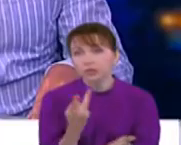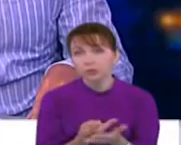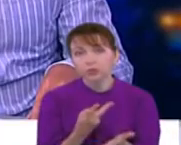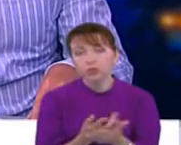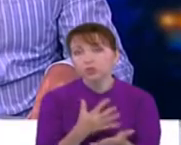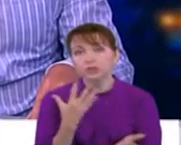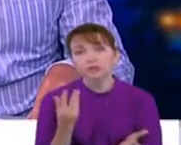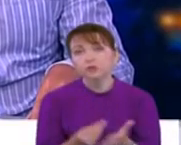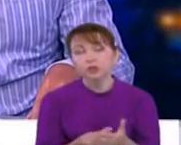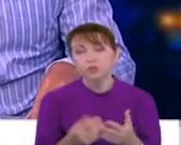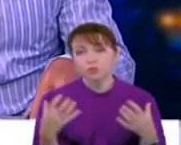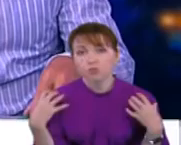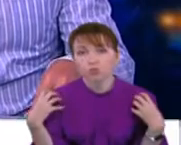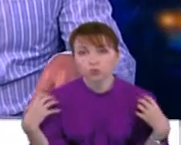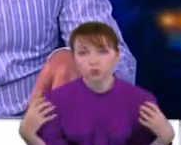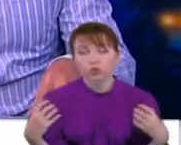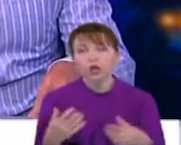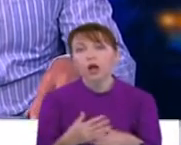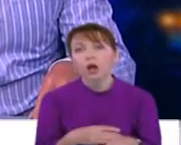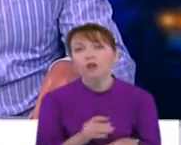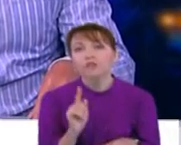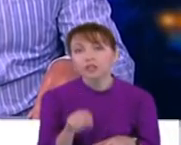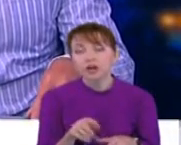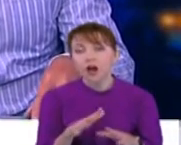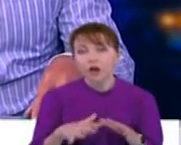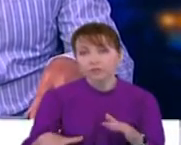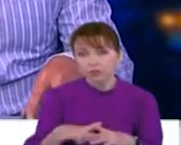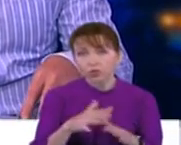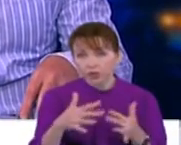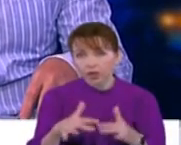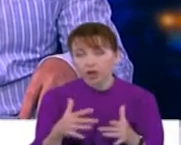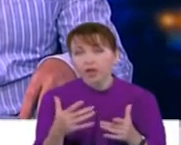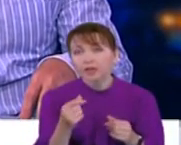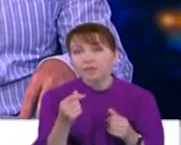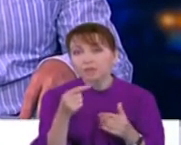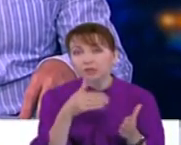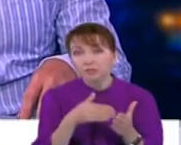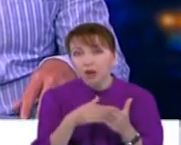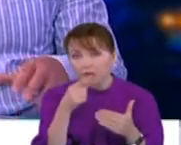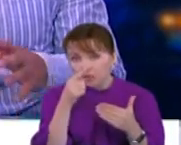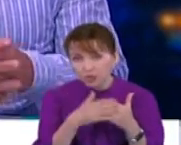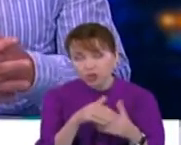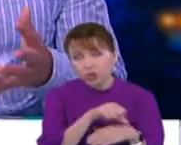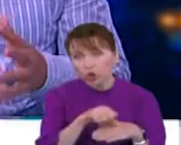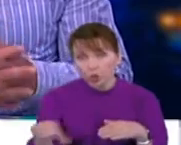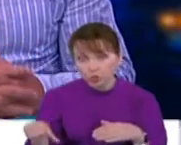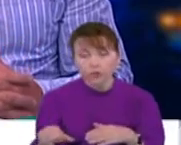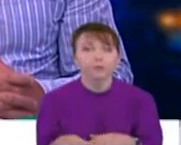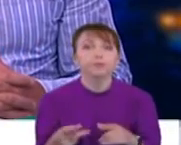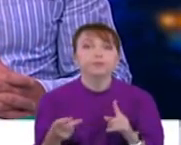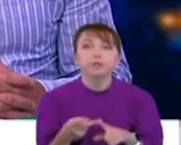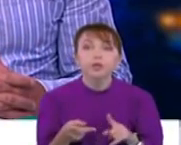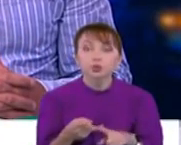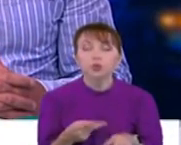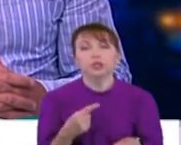так, мускули якраз в тих екваторіях, які максимально наближені до її кордонів. І друге, те,